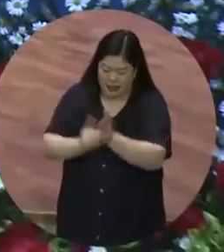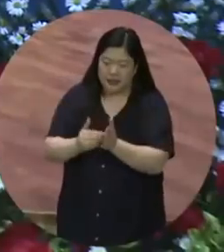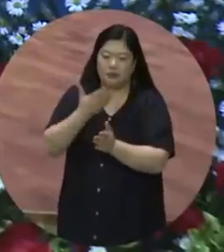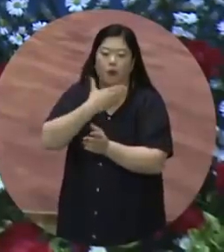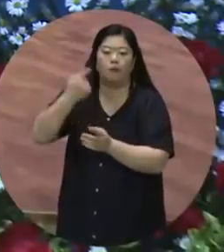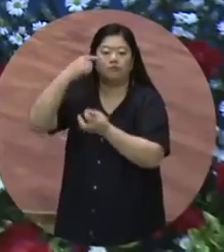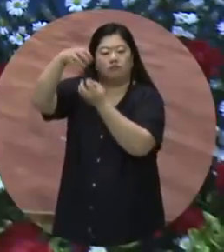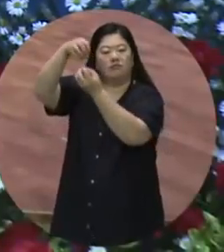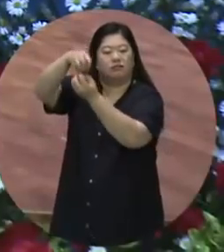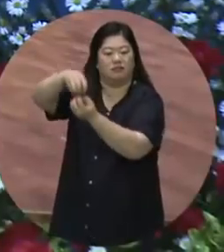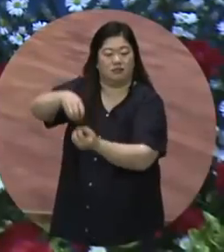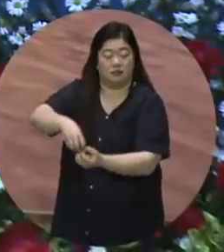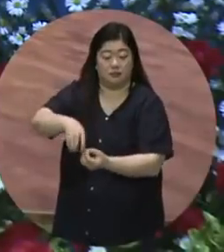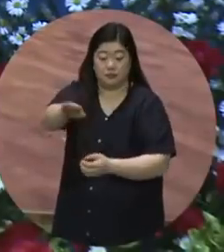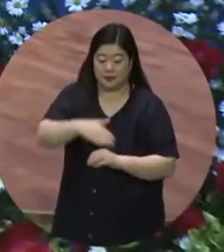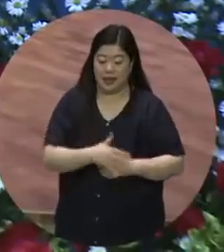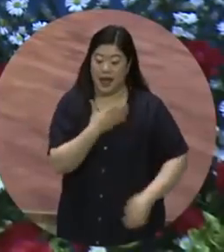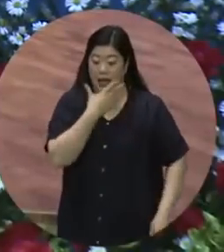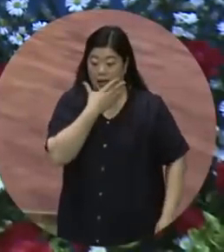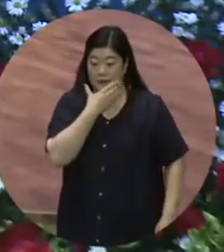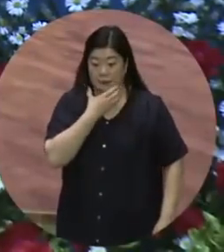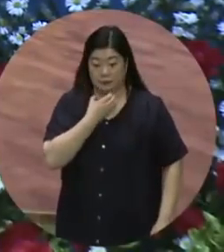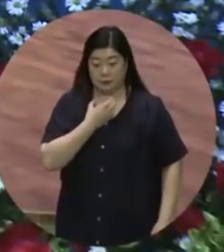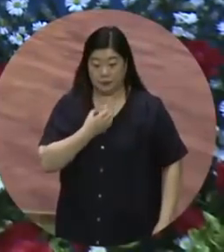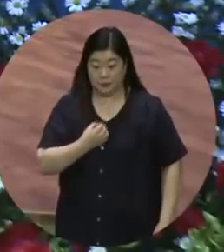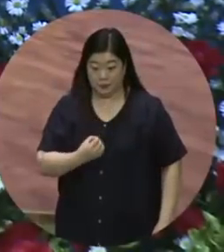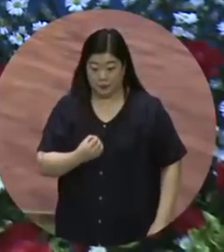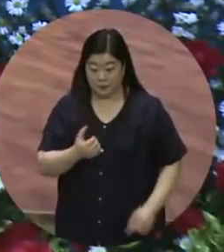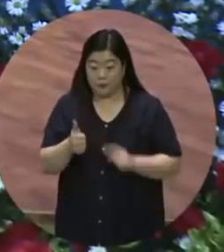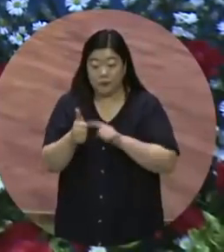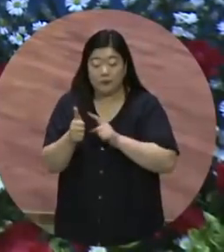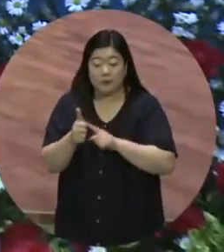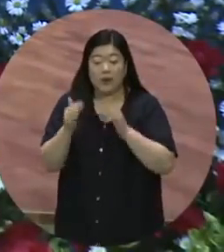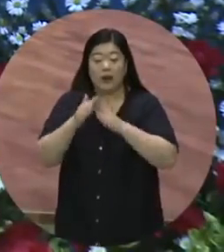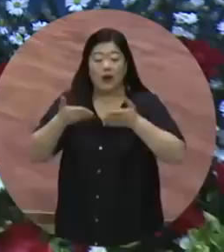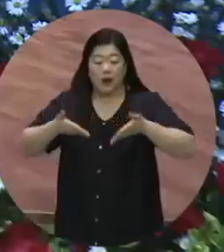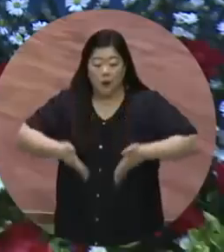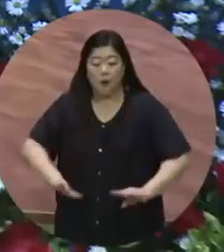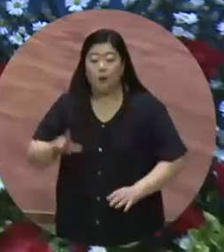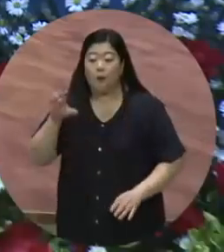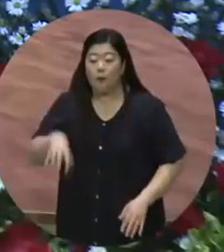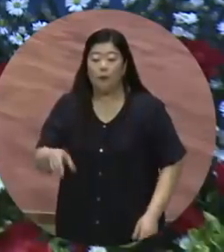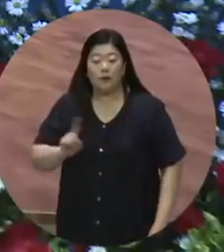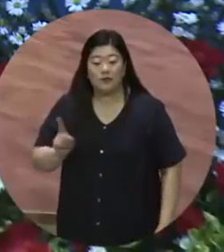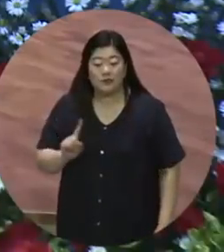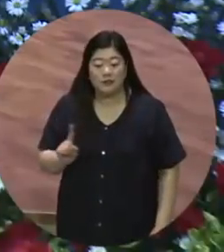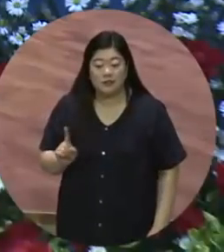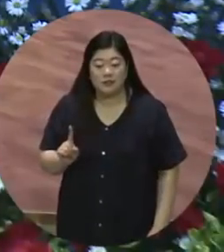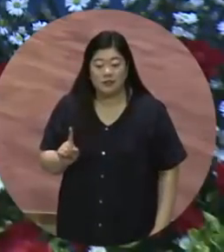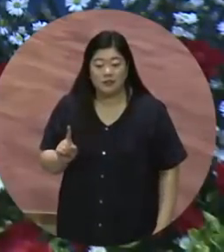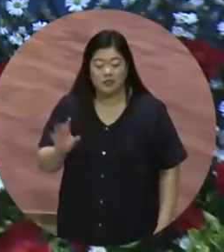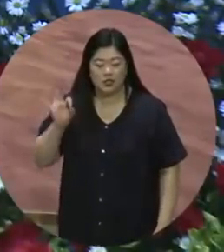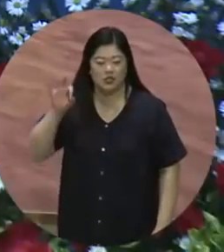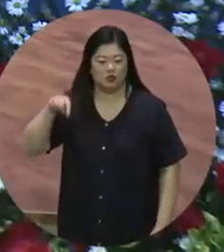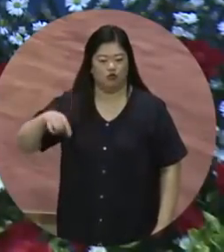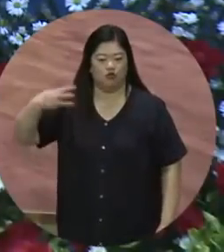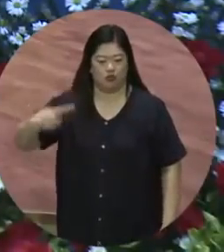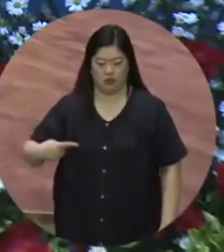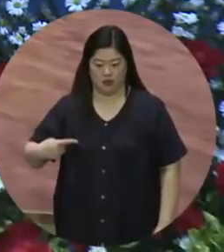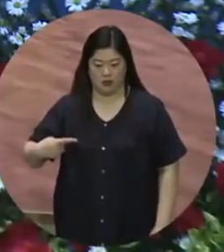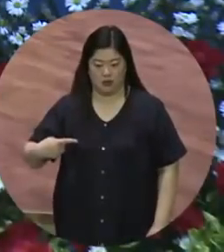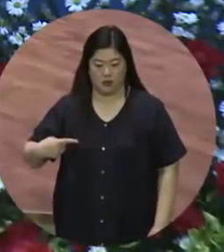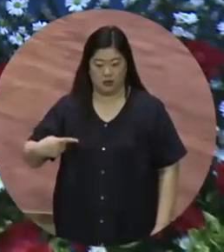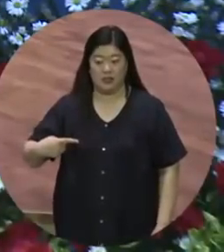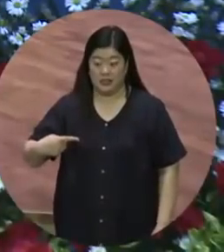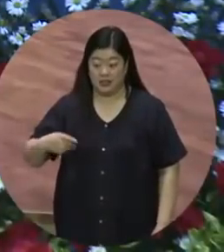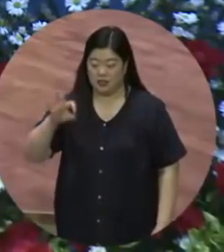있어요. 아브라함은 갈대아 우르에서 태어나서 75세가 되었을 때 하나님 음성을 듣습니다.